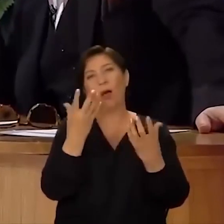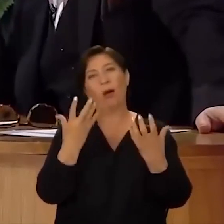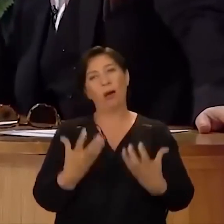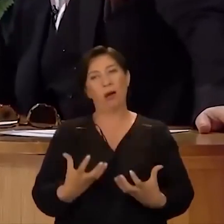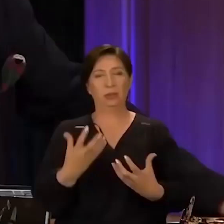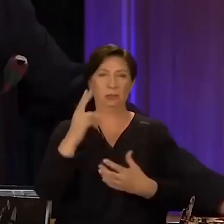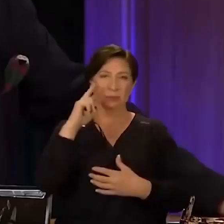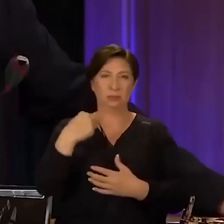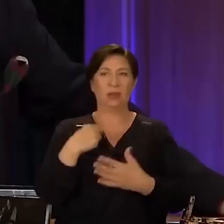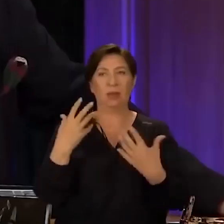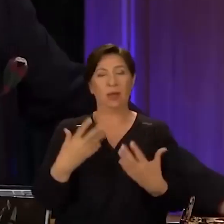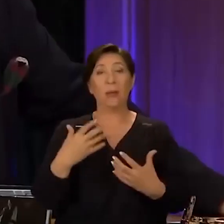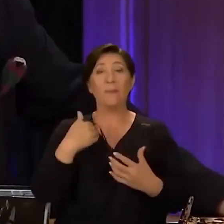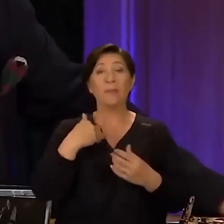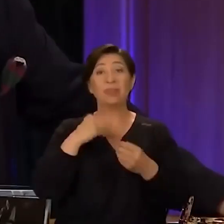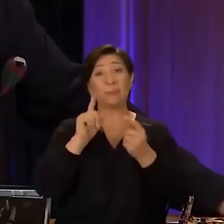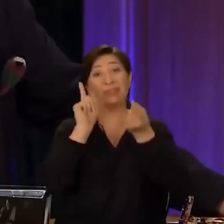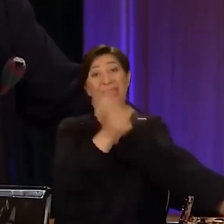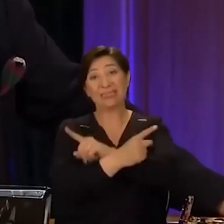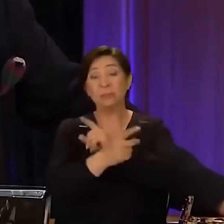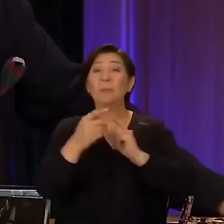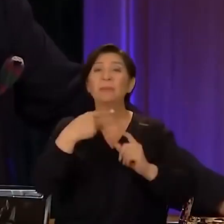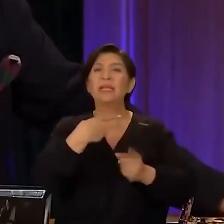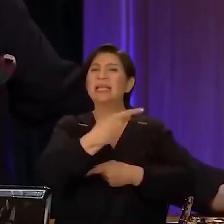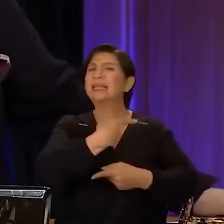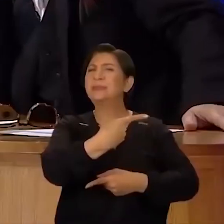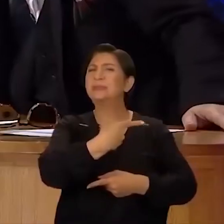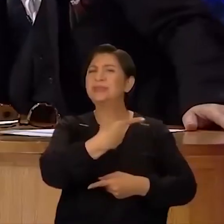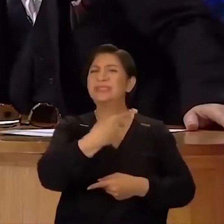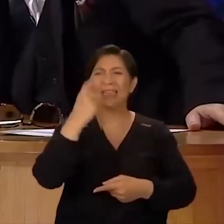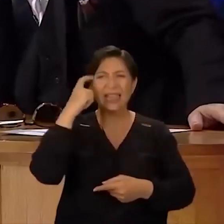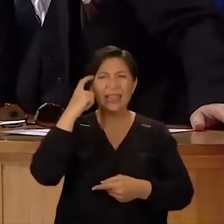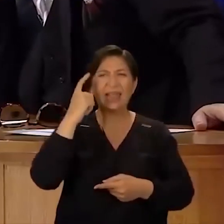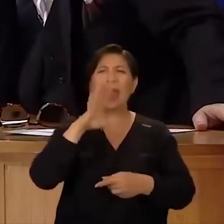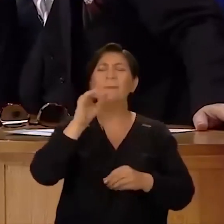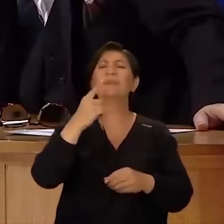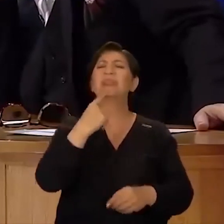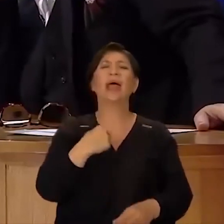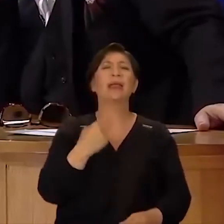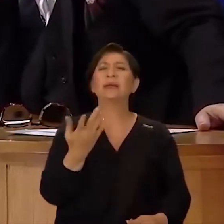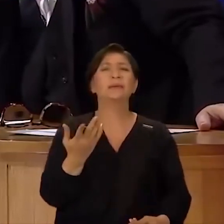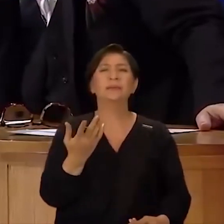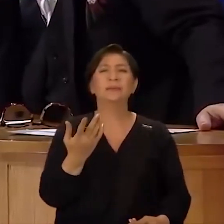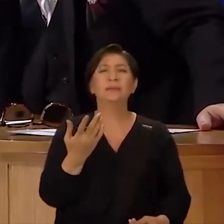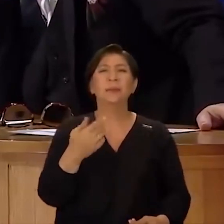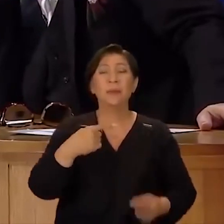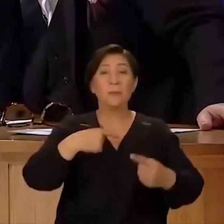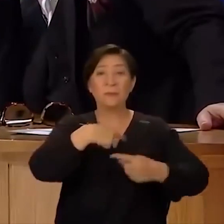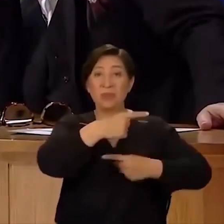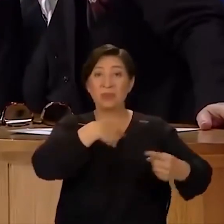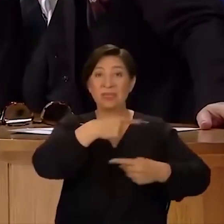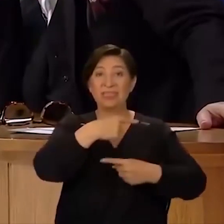oluyor biridir benim tam Tersim hatta bizim ikimizi de tanıyan insanlar hep şey derler yani